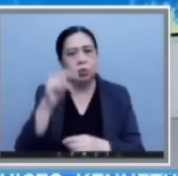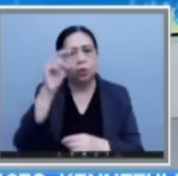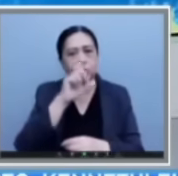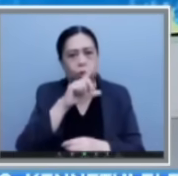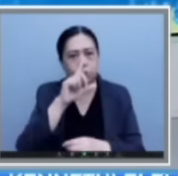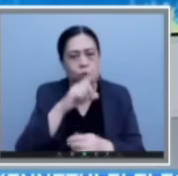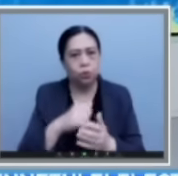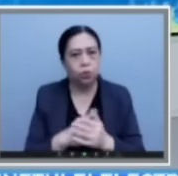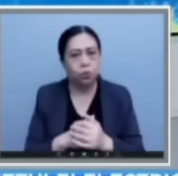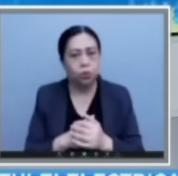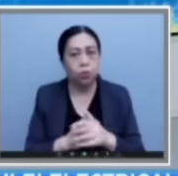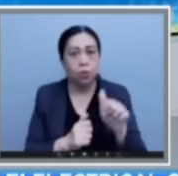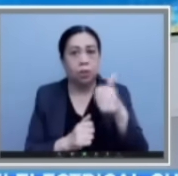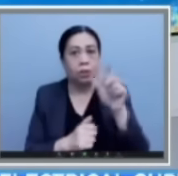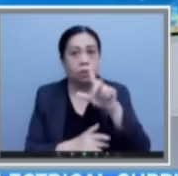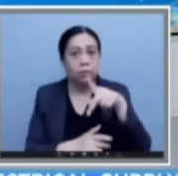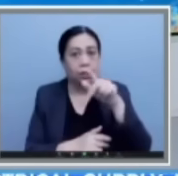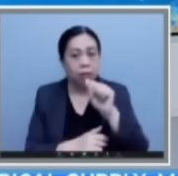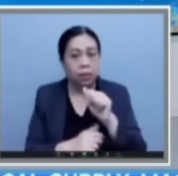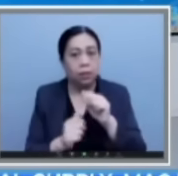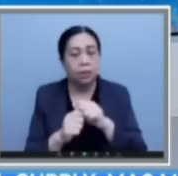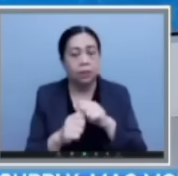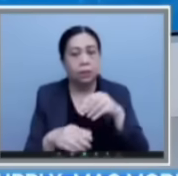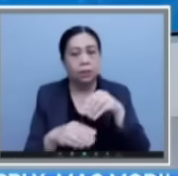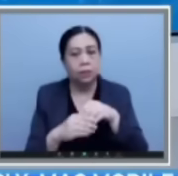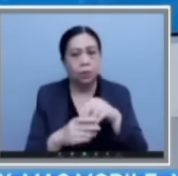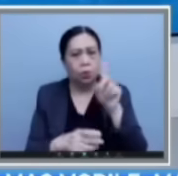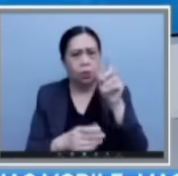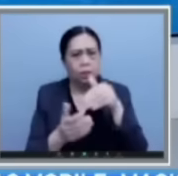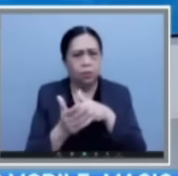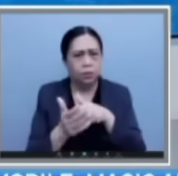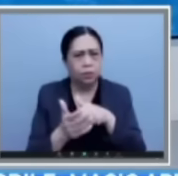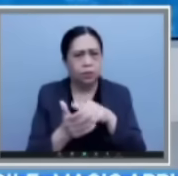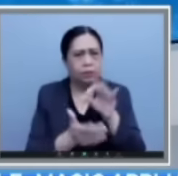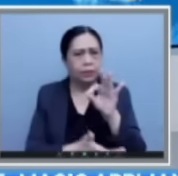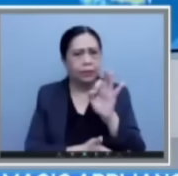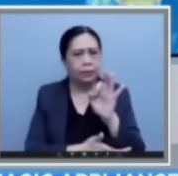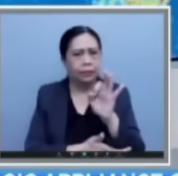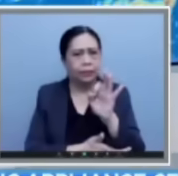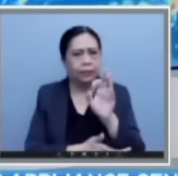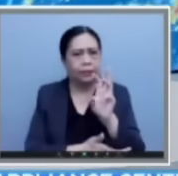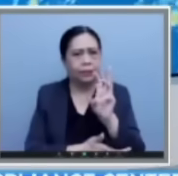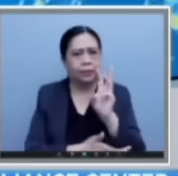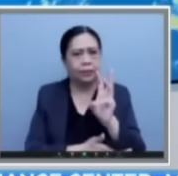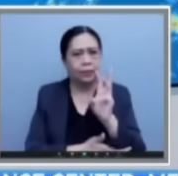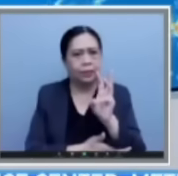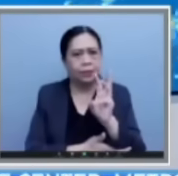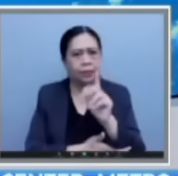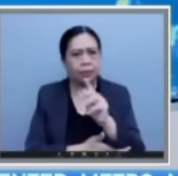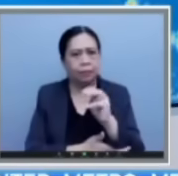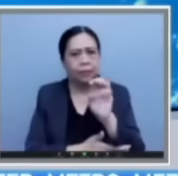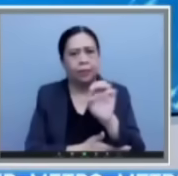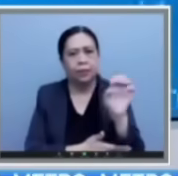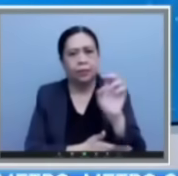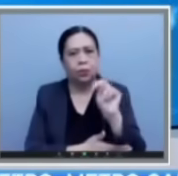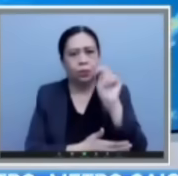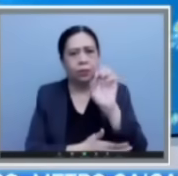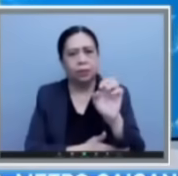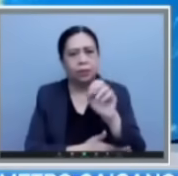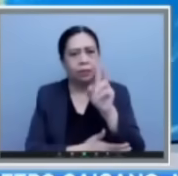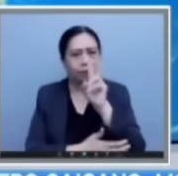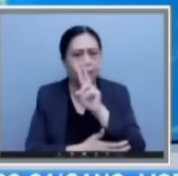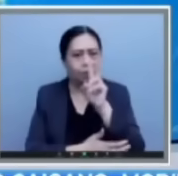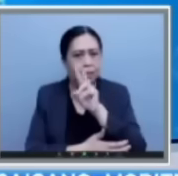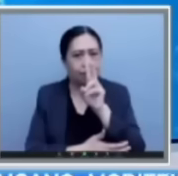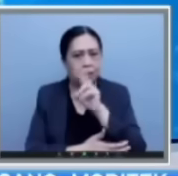ang isa pang lpa nasa 1,960 km naman East northeast ng Eastern Visayas